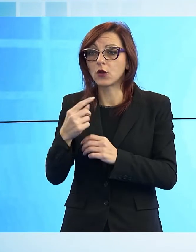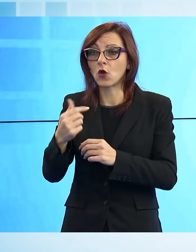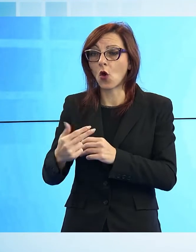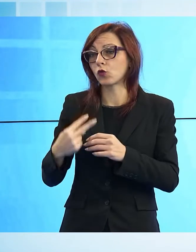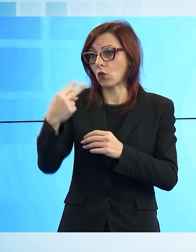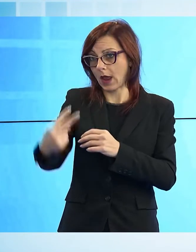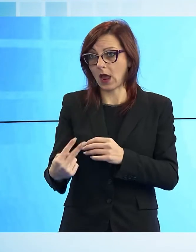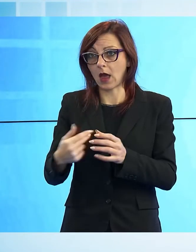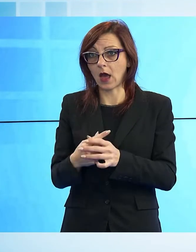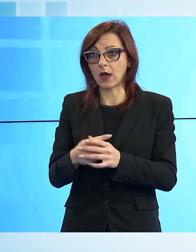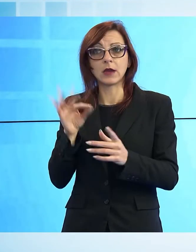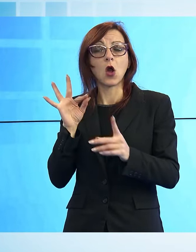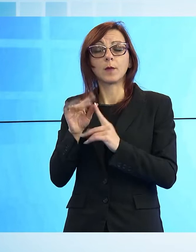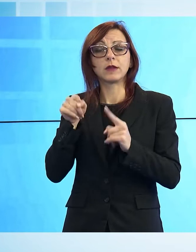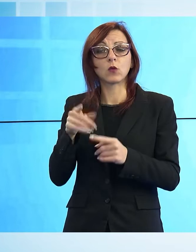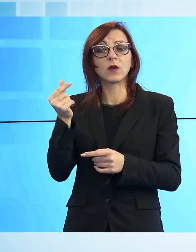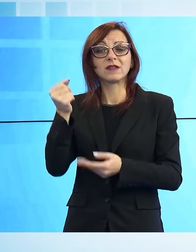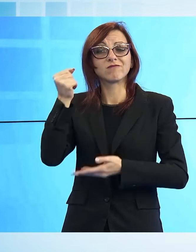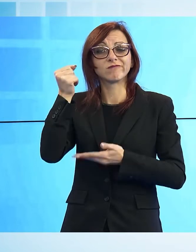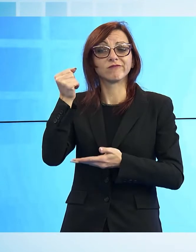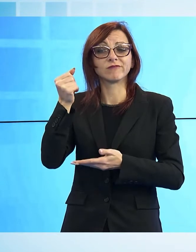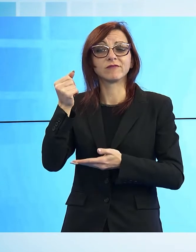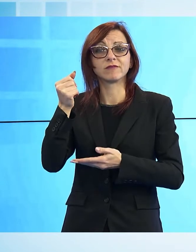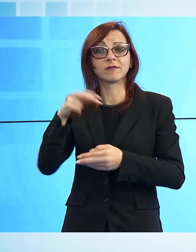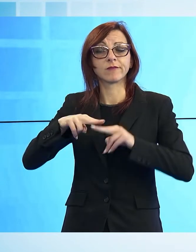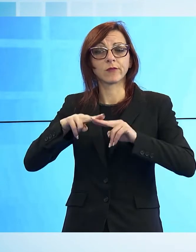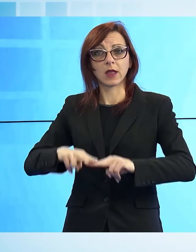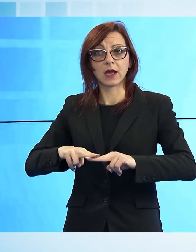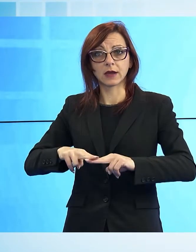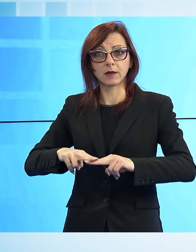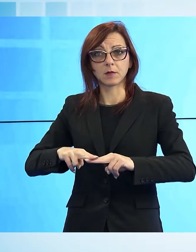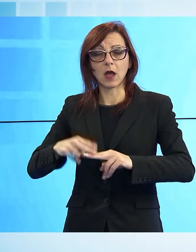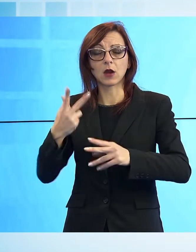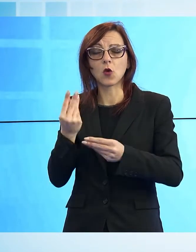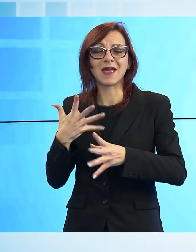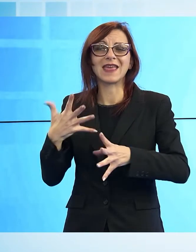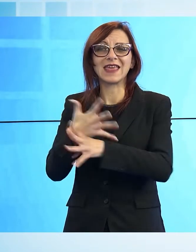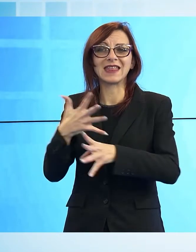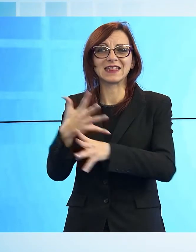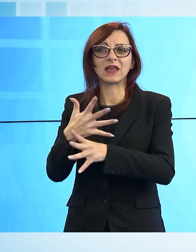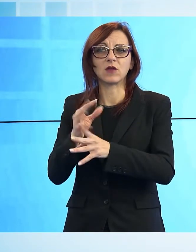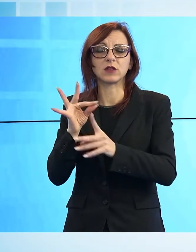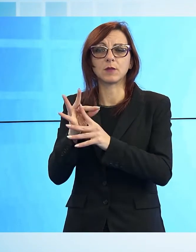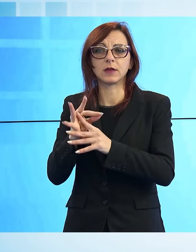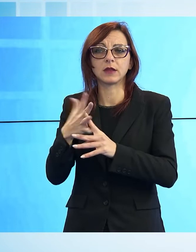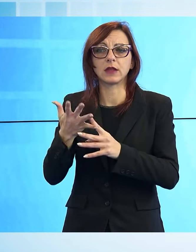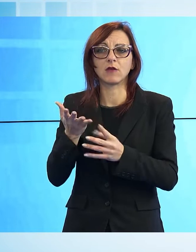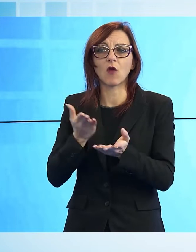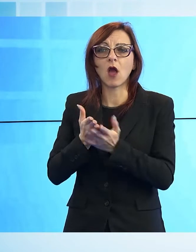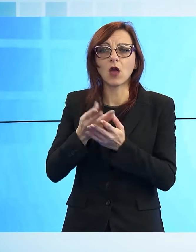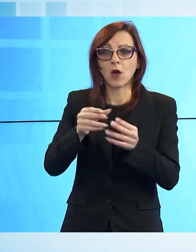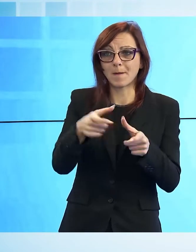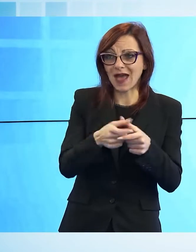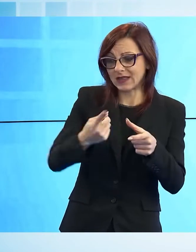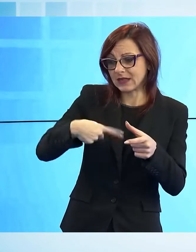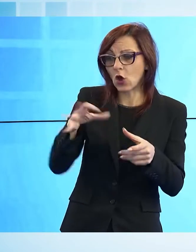rendere questa cifra una cifra stabile a livello di interventi per i nostri quartieri e per i nostri paesi.